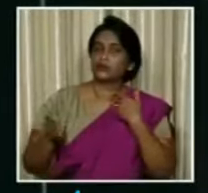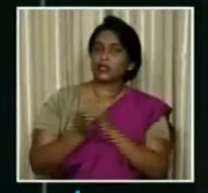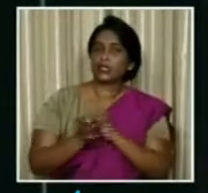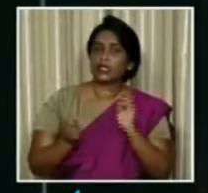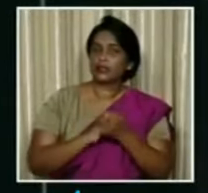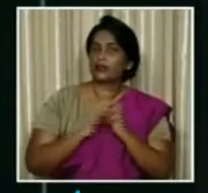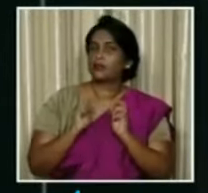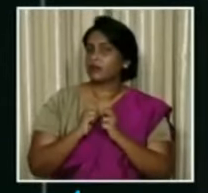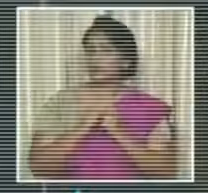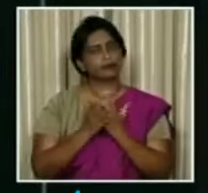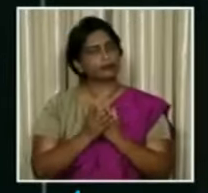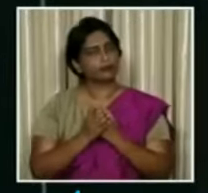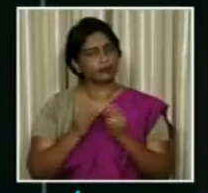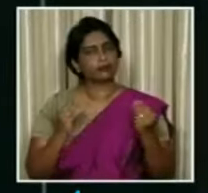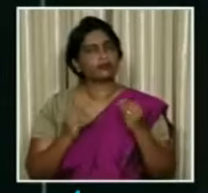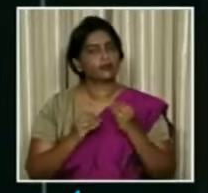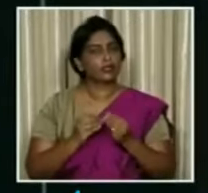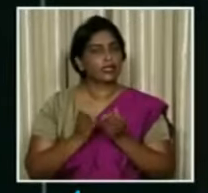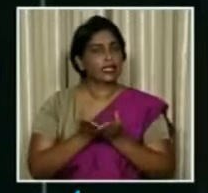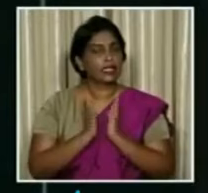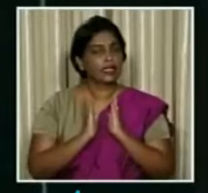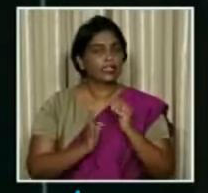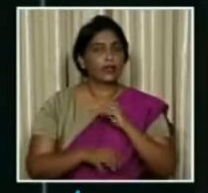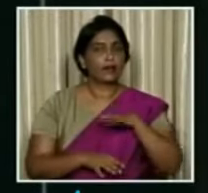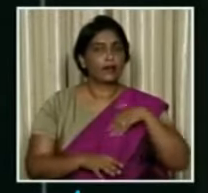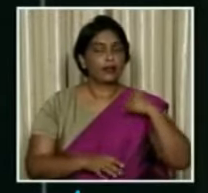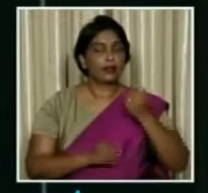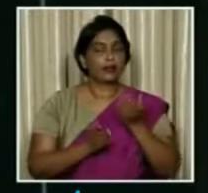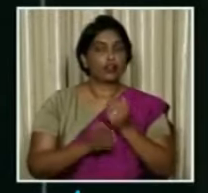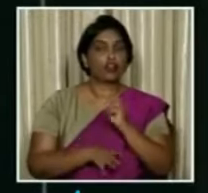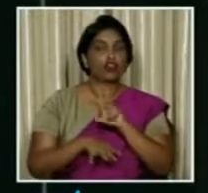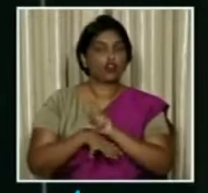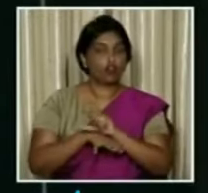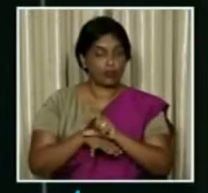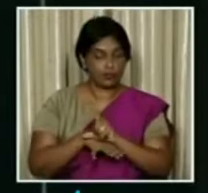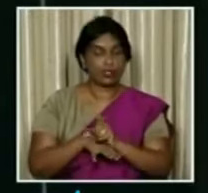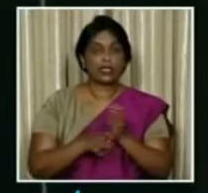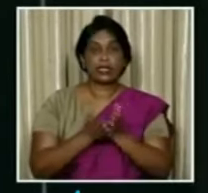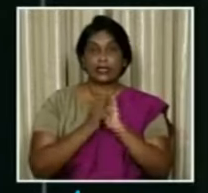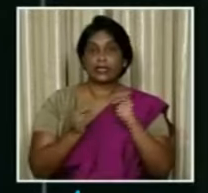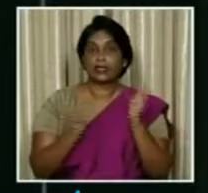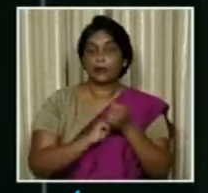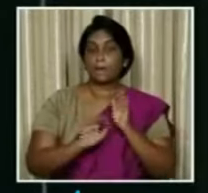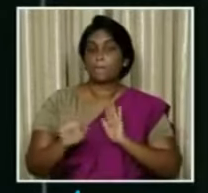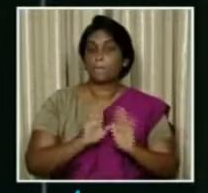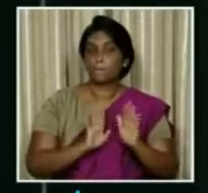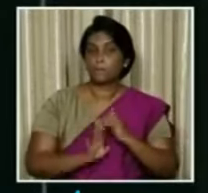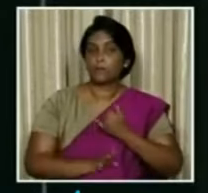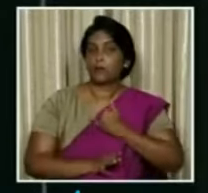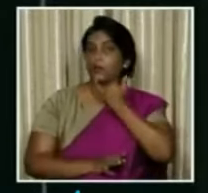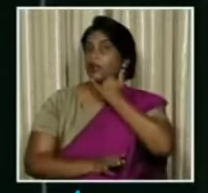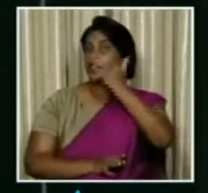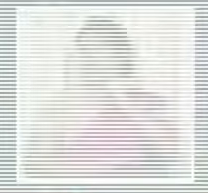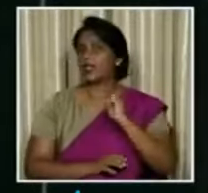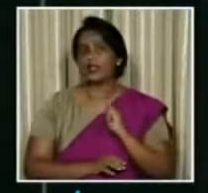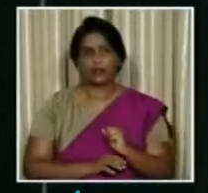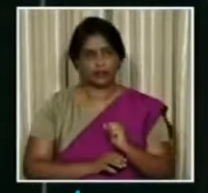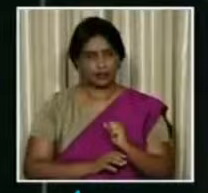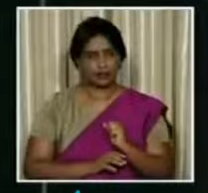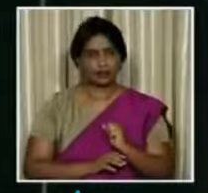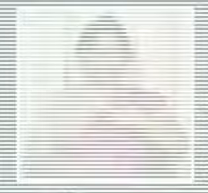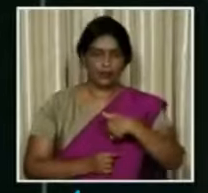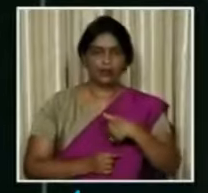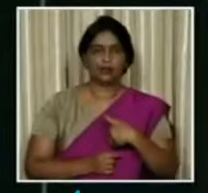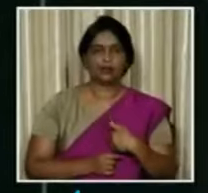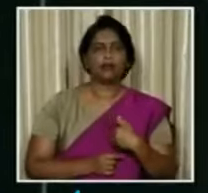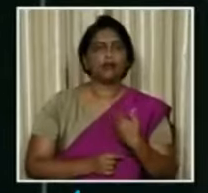ක්‍රිකට් අර්බුදය විසඳීම සඳහා ඉන්දිය මහකොමසාරිස් කාර්යාලය හරහා ඉන්දිය ක්‍රිකට් පාලක මණ්ඩලයට කතා කළේ ඇයිද යන්නයි. මේ අංක